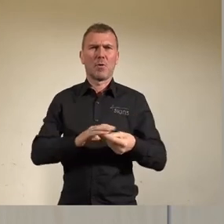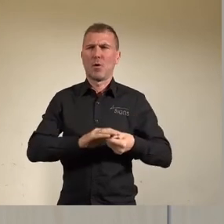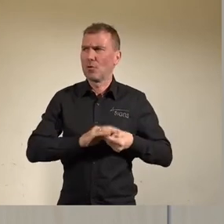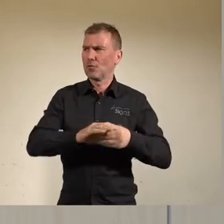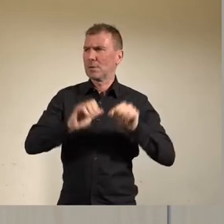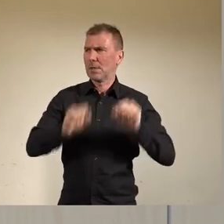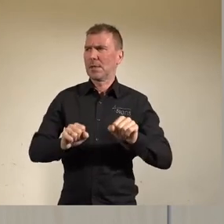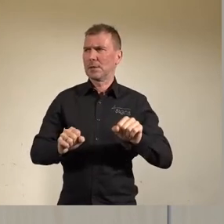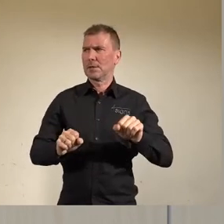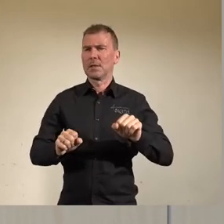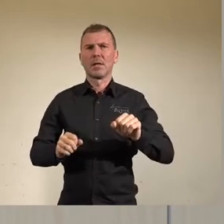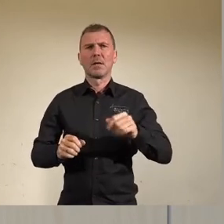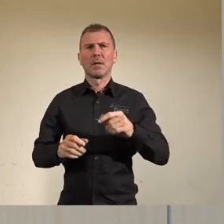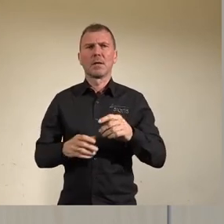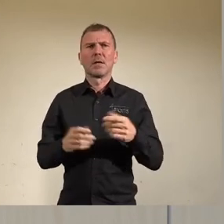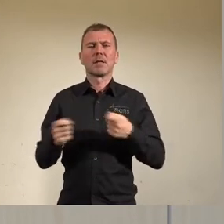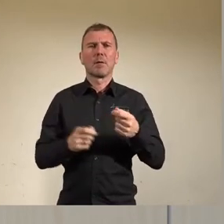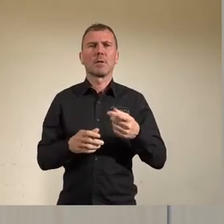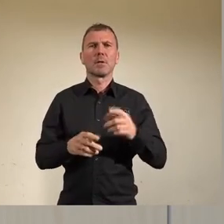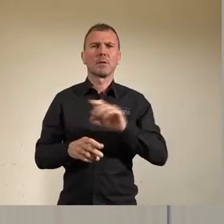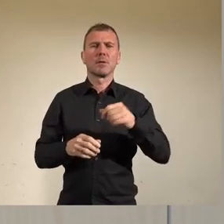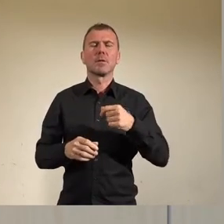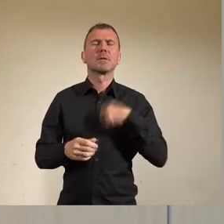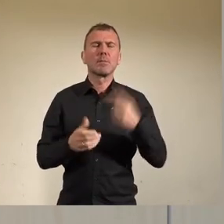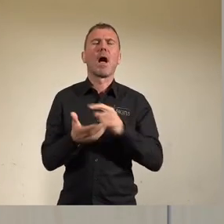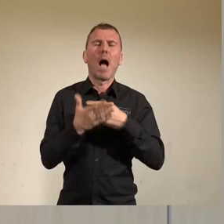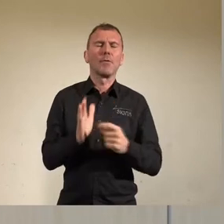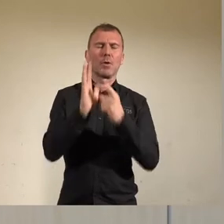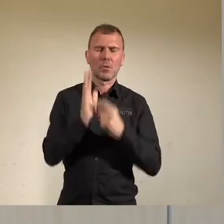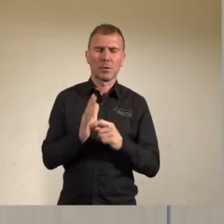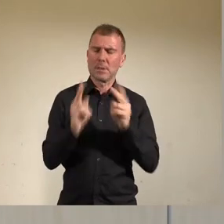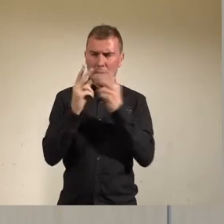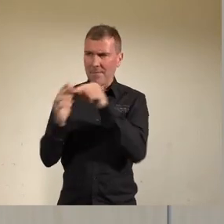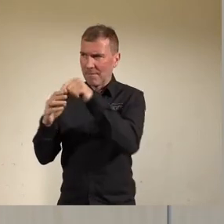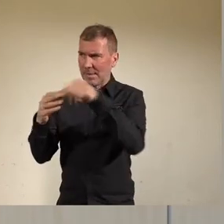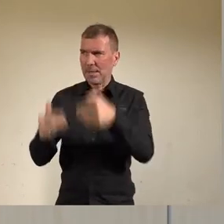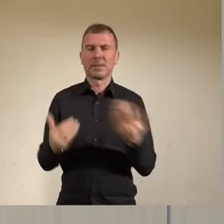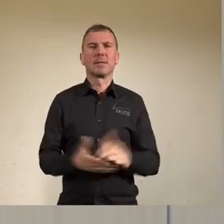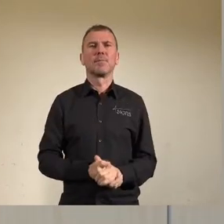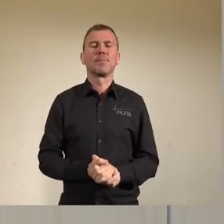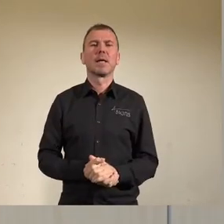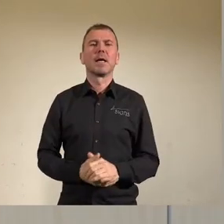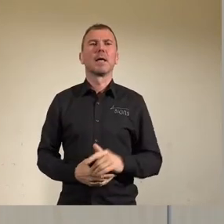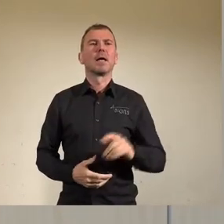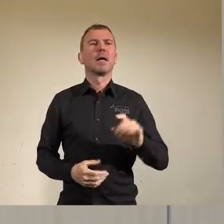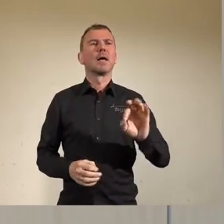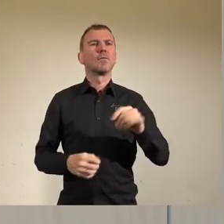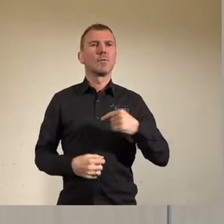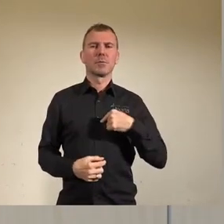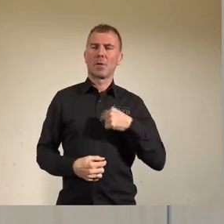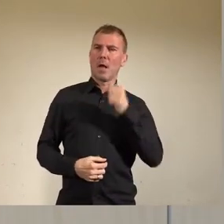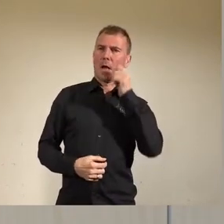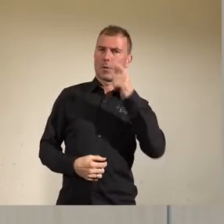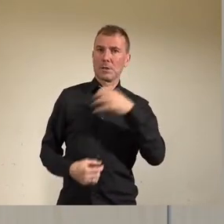kann, wenn man Wirtschaft fördern kann. Und es gibt viele andere und viel wesentlichere Elemente. Und es ist das bei dem Amtsleiter für mich immer eigentlich Erstaunliche,